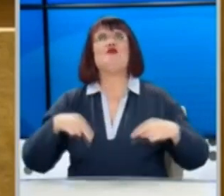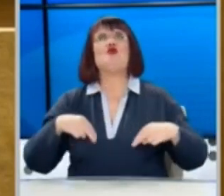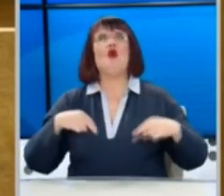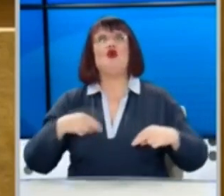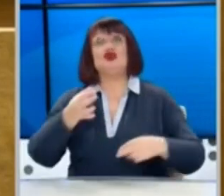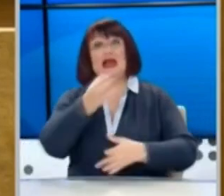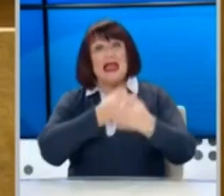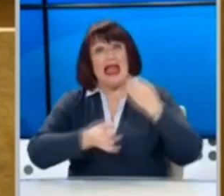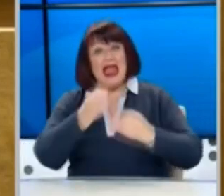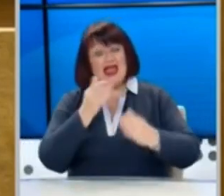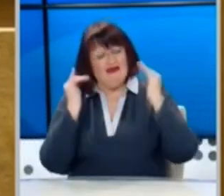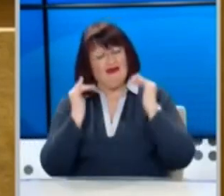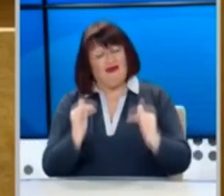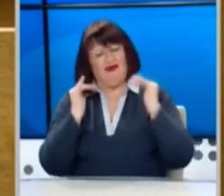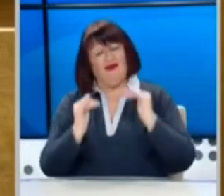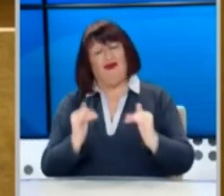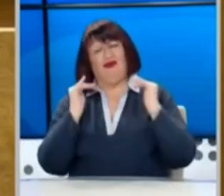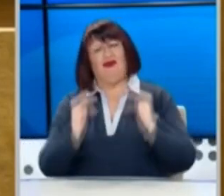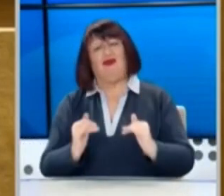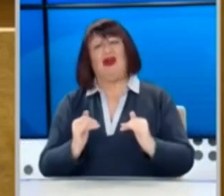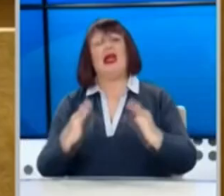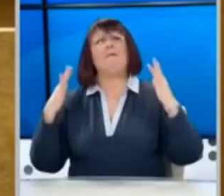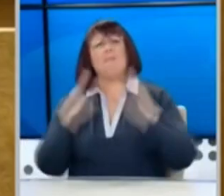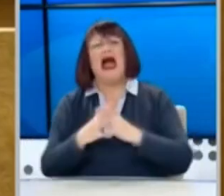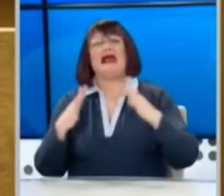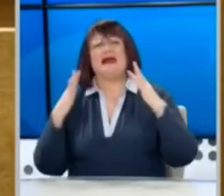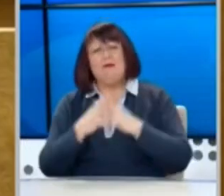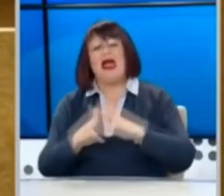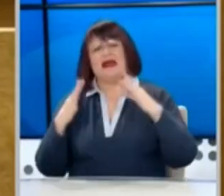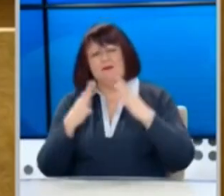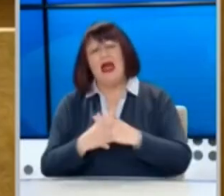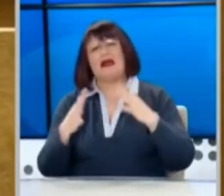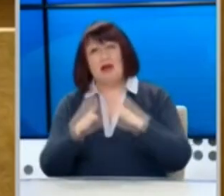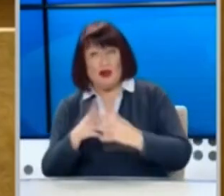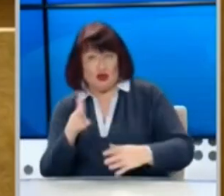περιπτώσεις χρησιμοποιούσε την ίδια φράση: μάχη, μάχη και μάχη. Σωστά.